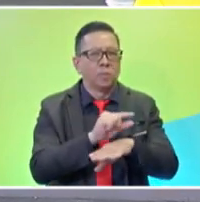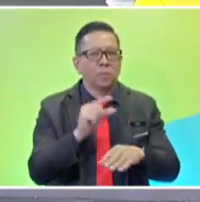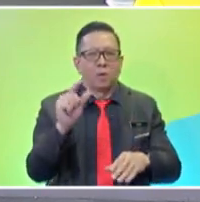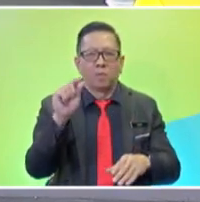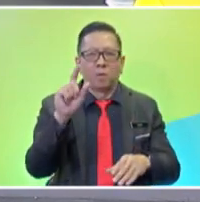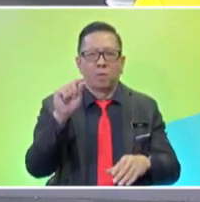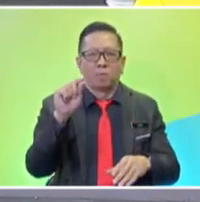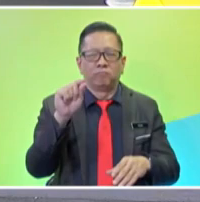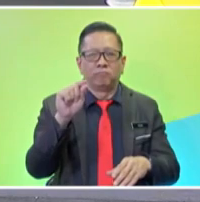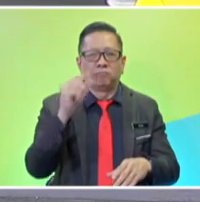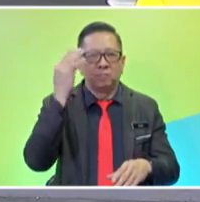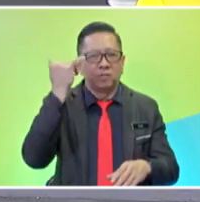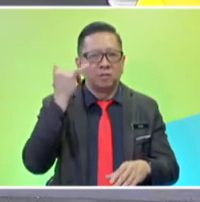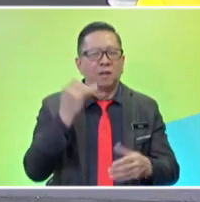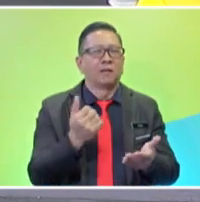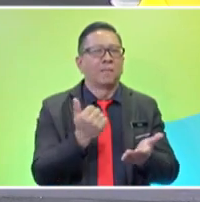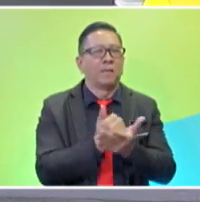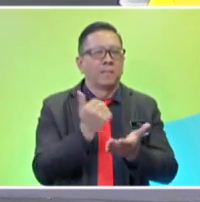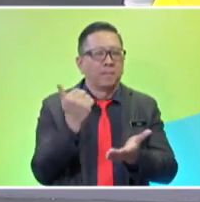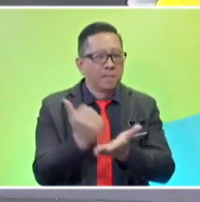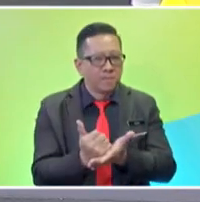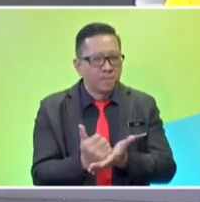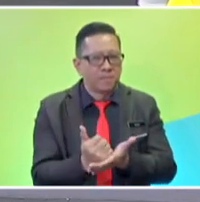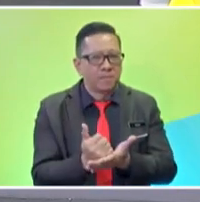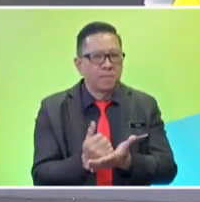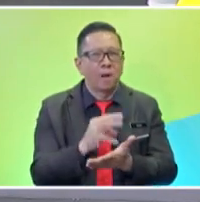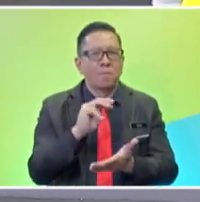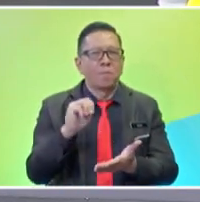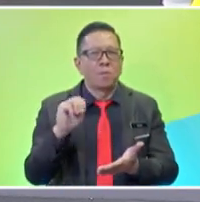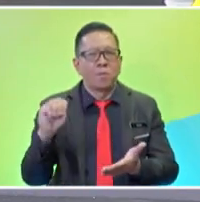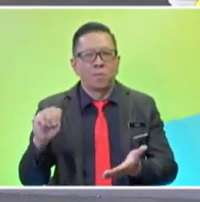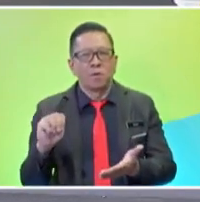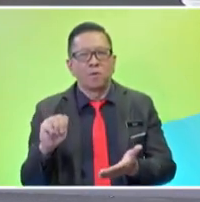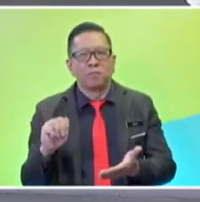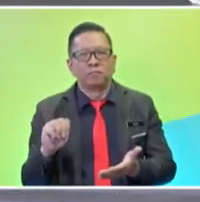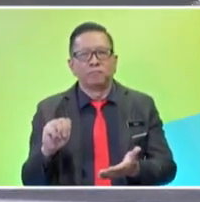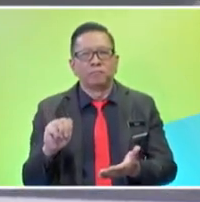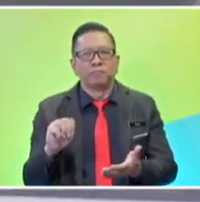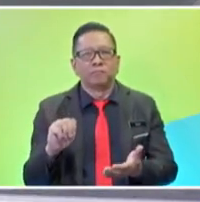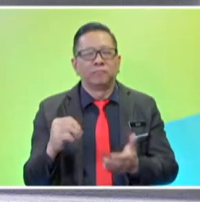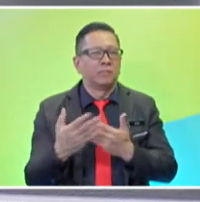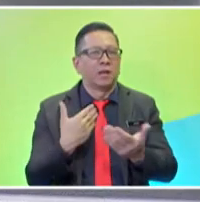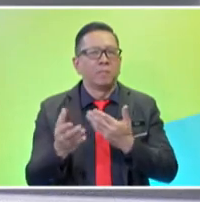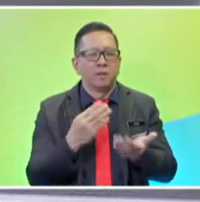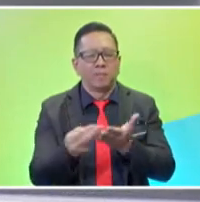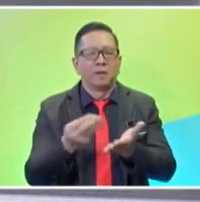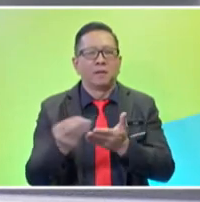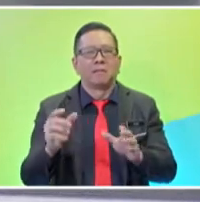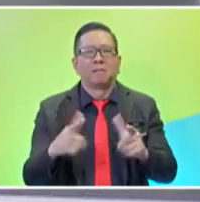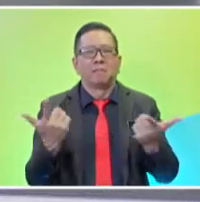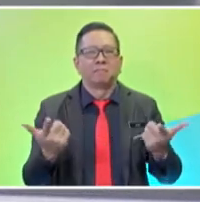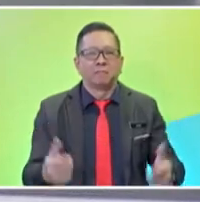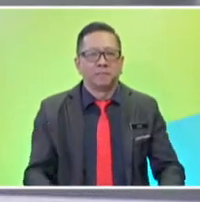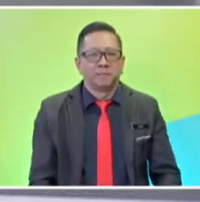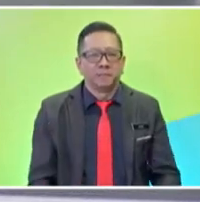Oke jadi belajar tuh rumah Ayah beli yang lain